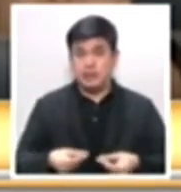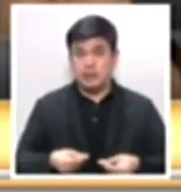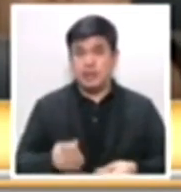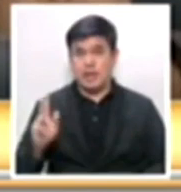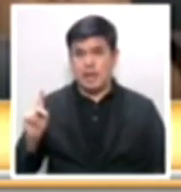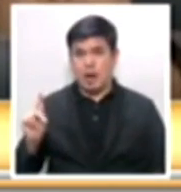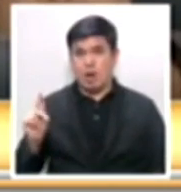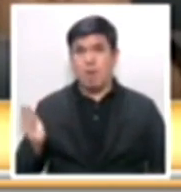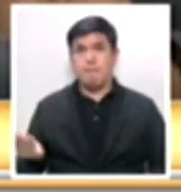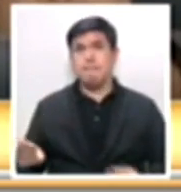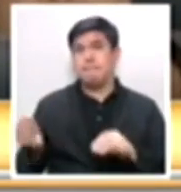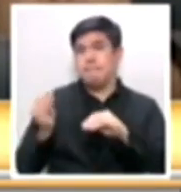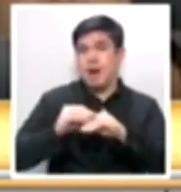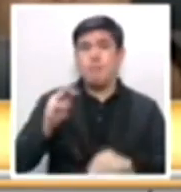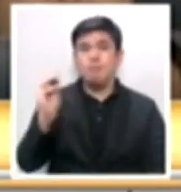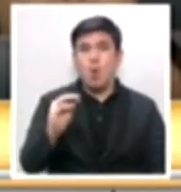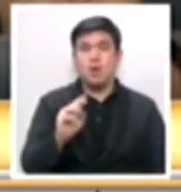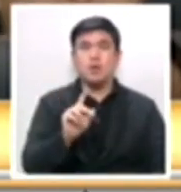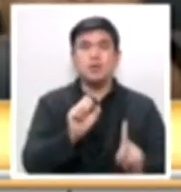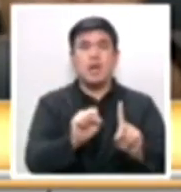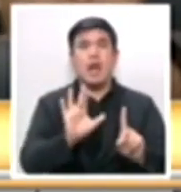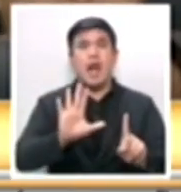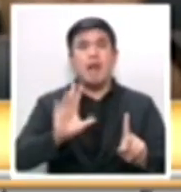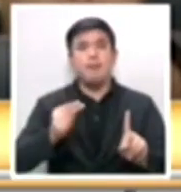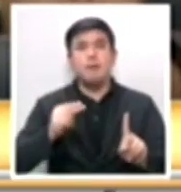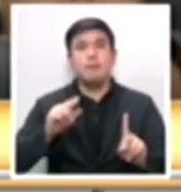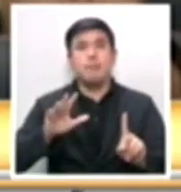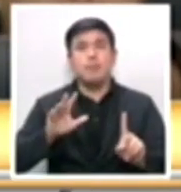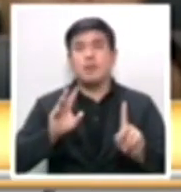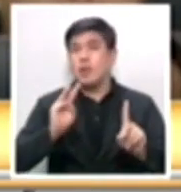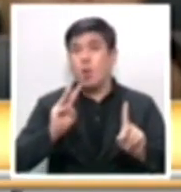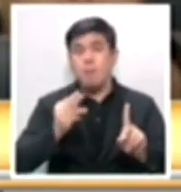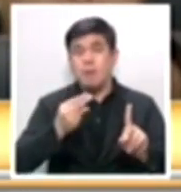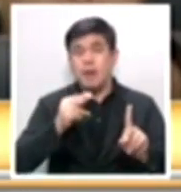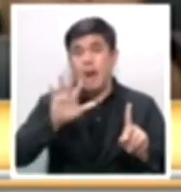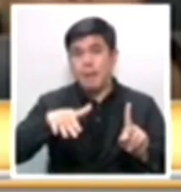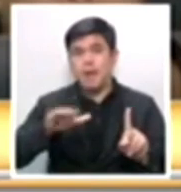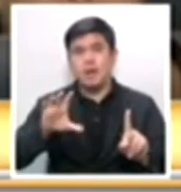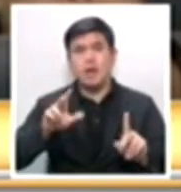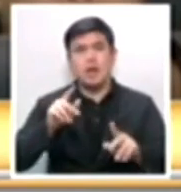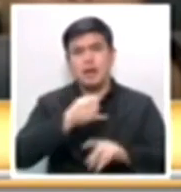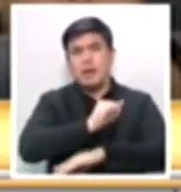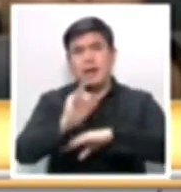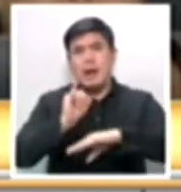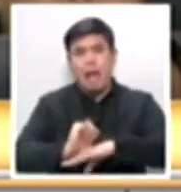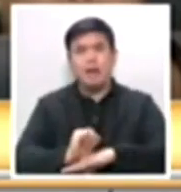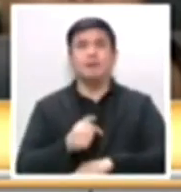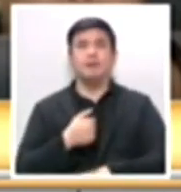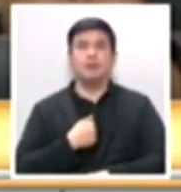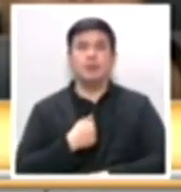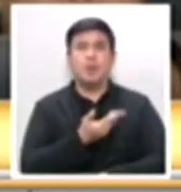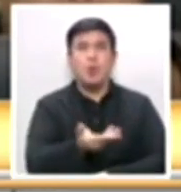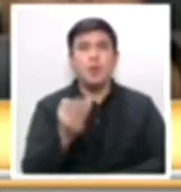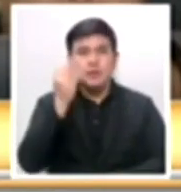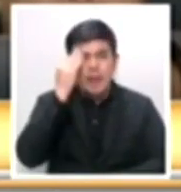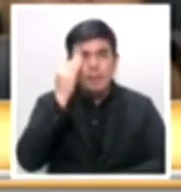เขียวเป็นสีม่วง 165,000 กว่าไร่ 165,000 กว่าไร่ที่ผมเชื่อว่าท่านก็ทราบดีว่า